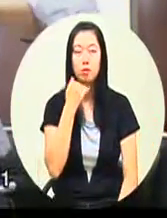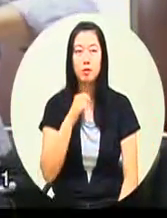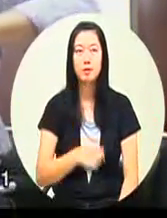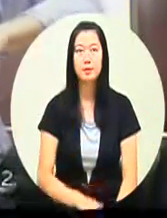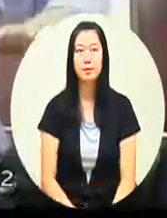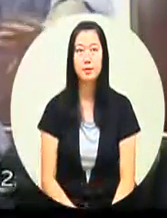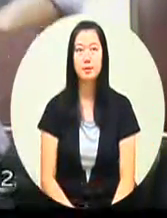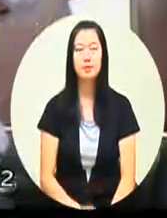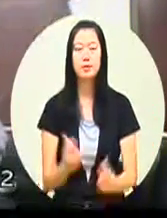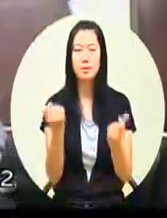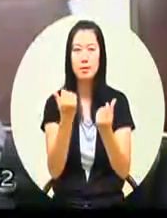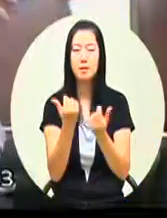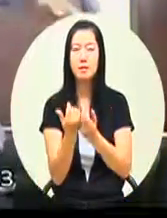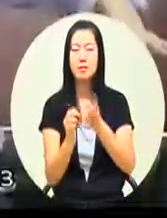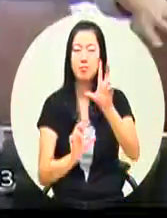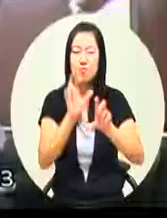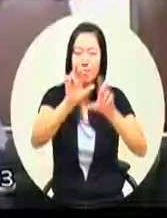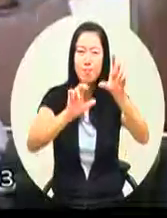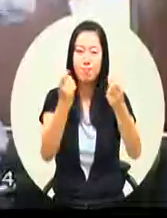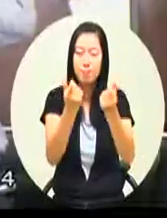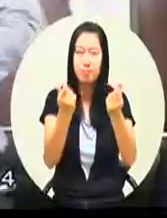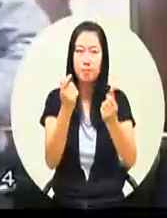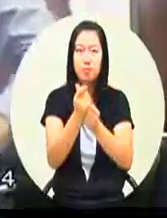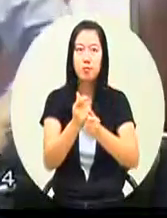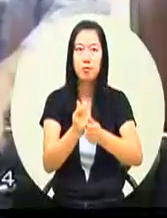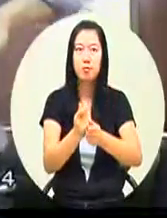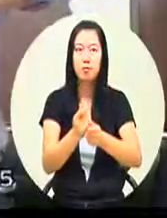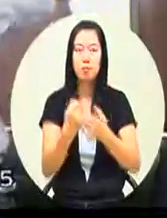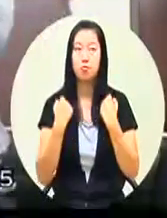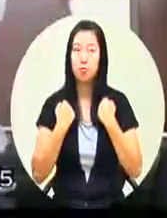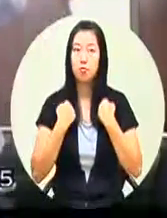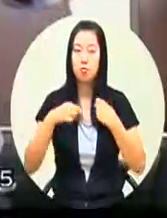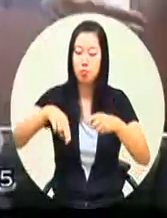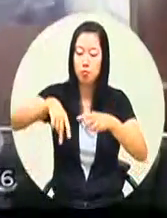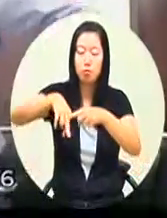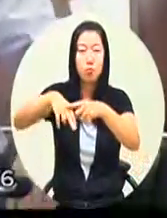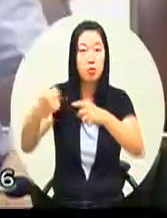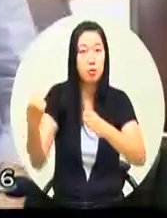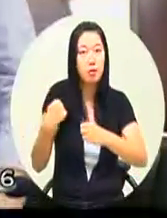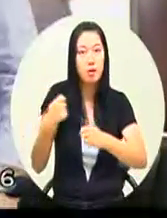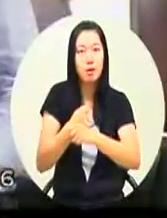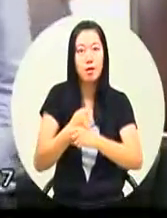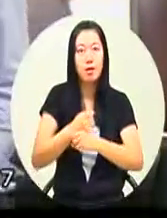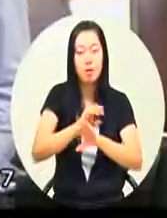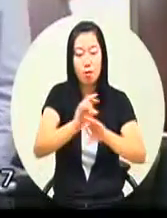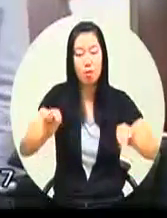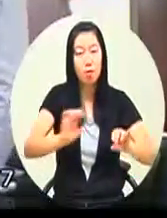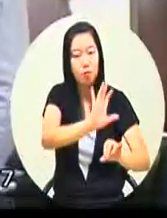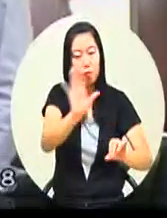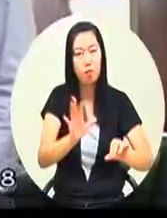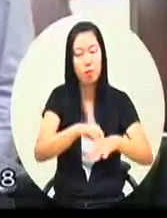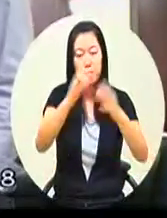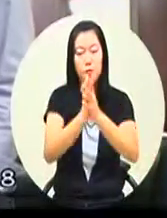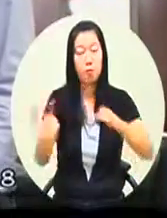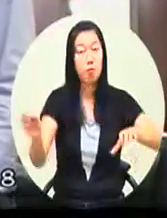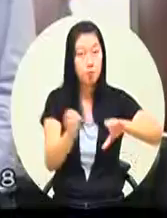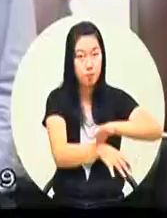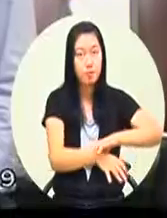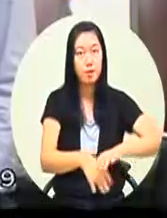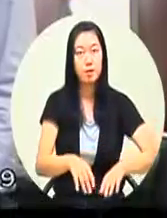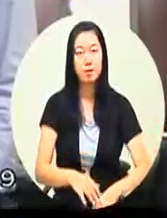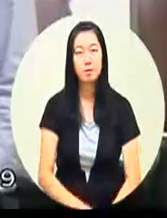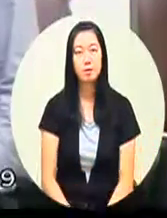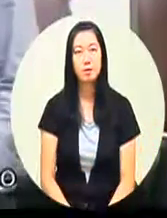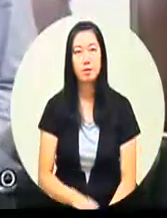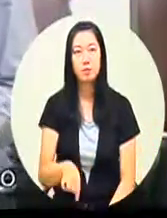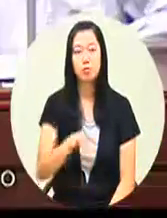没有背刷啦，那就你就是有那种训练脚程的那种效果啦，那种变化地形的变化都可以纳入里面啦。 那因为现在